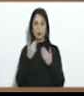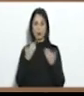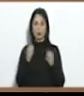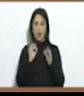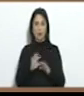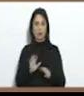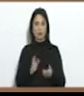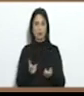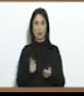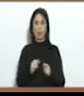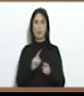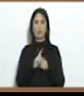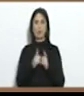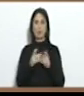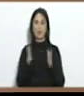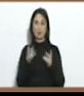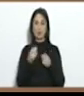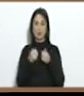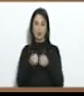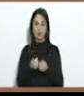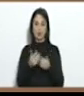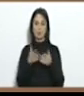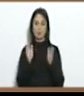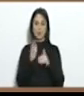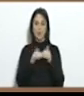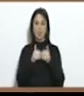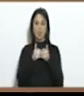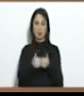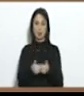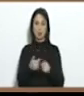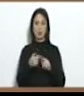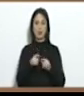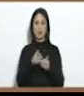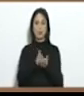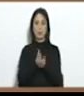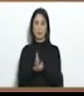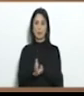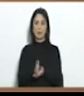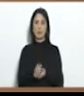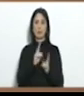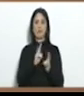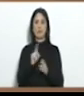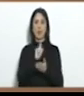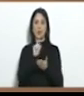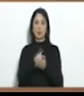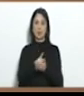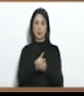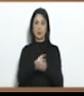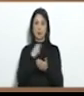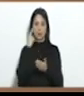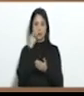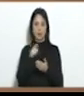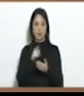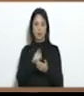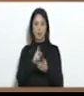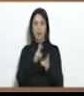და პირიქით უფრო მეტად უნდა დავეხმაროთ, უფრო მეტად ხელი უნდა შეუწყოთ ამ მიმართულებას, ვინაიდან აუცილებელია და მე მგონია, რომ არავის